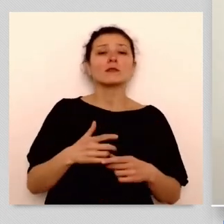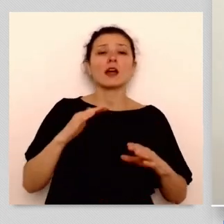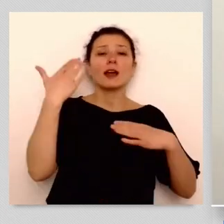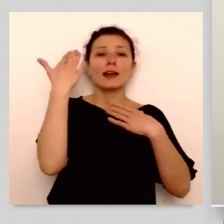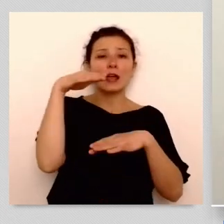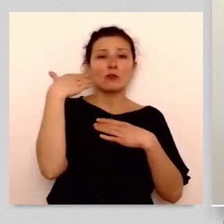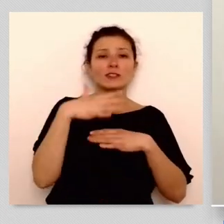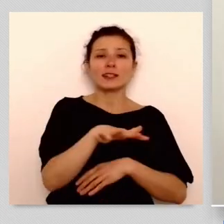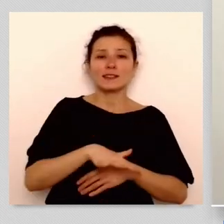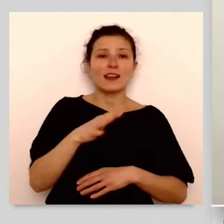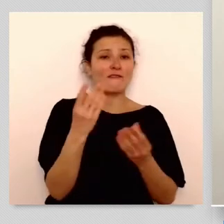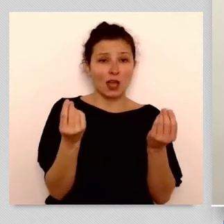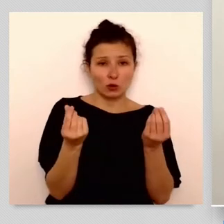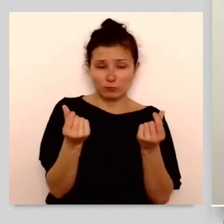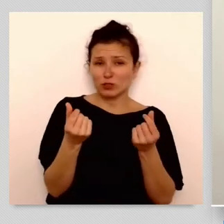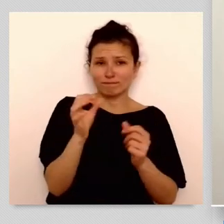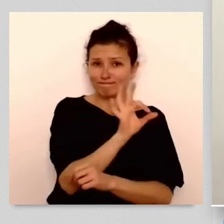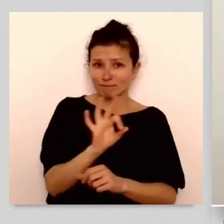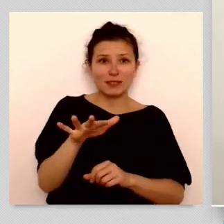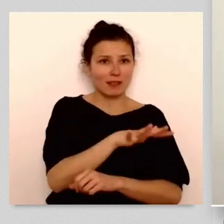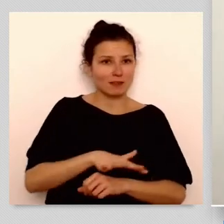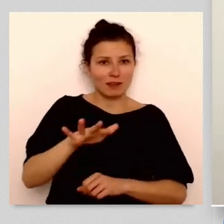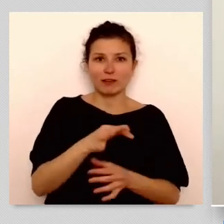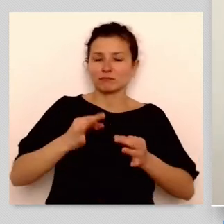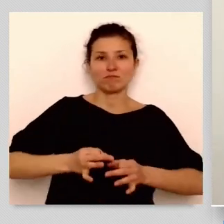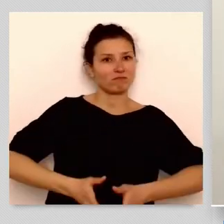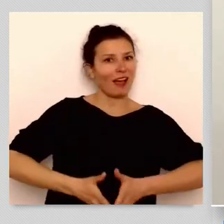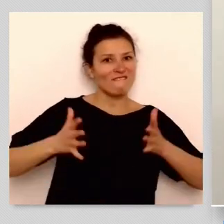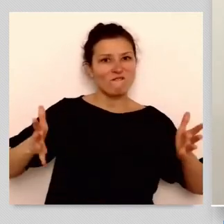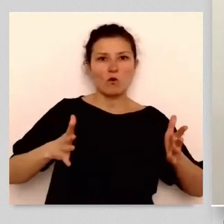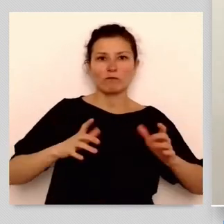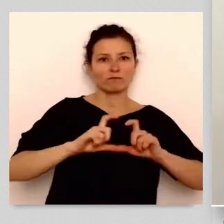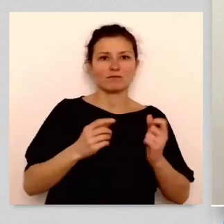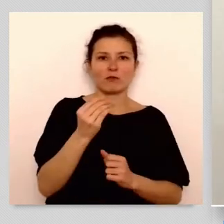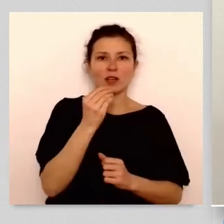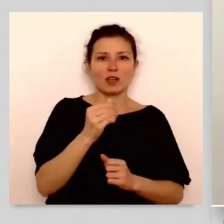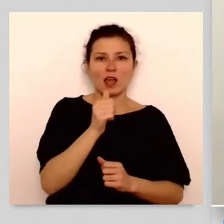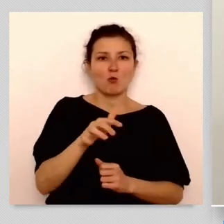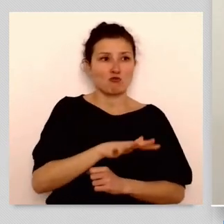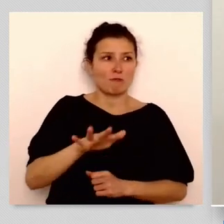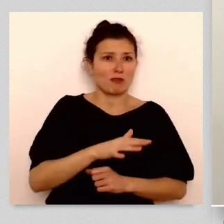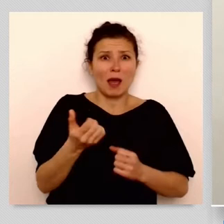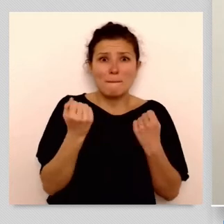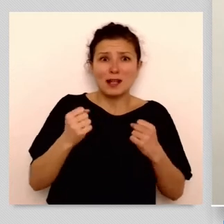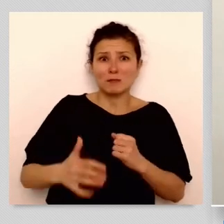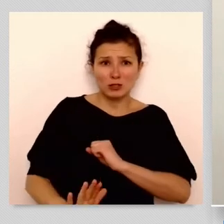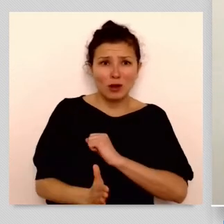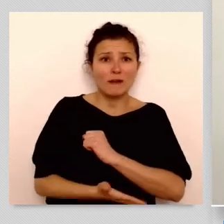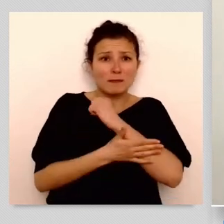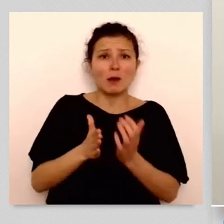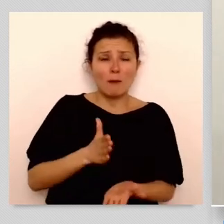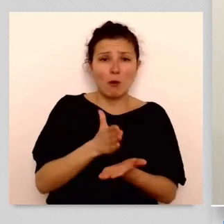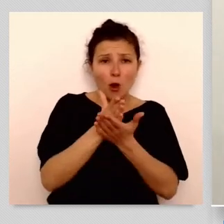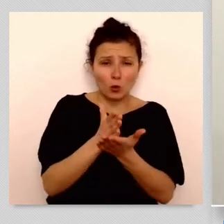ekonomiczną, która specjalną strefę, która dzisiaj jest największa w Europie. I ona bardzo pomogła temu procesowi. Są 4